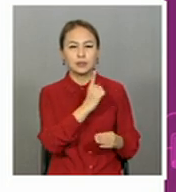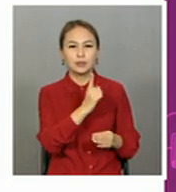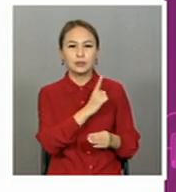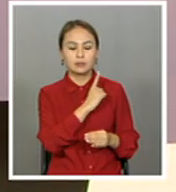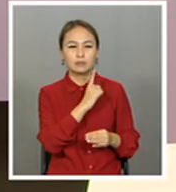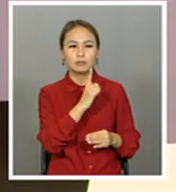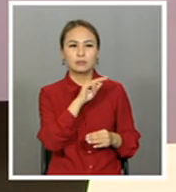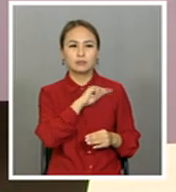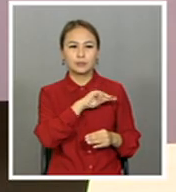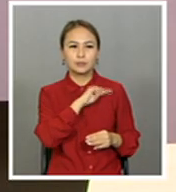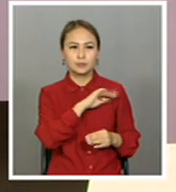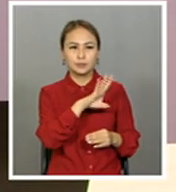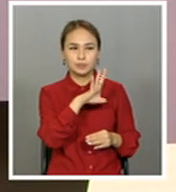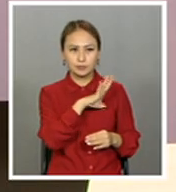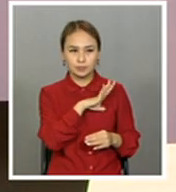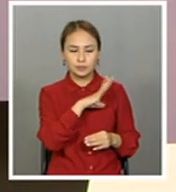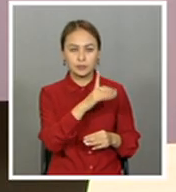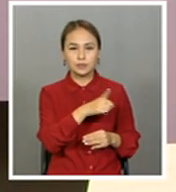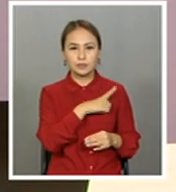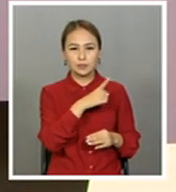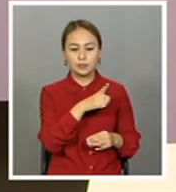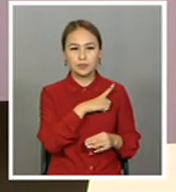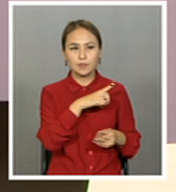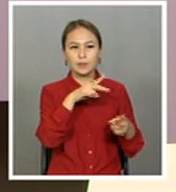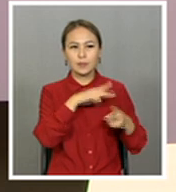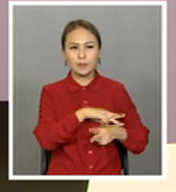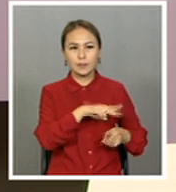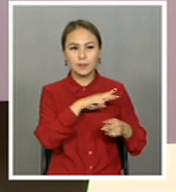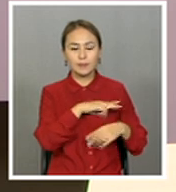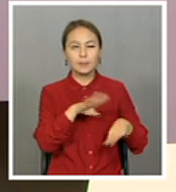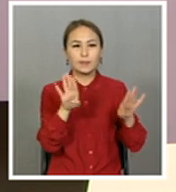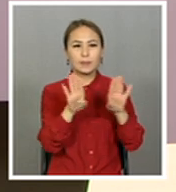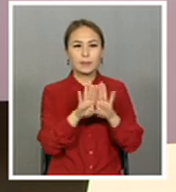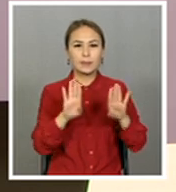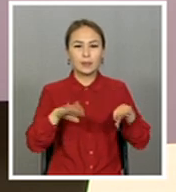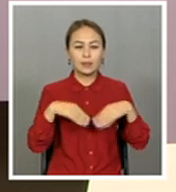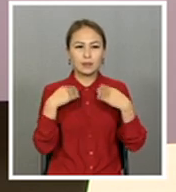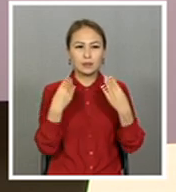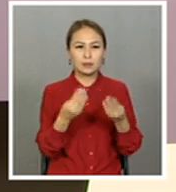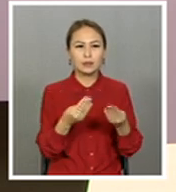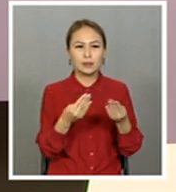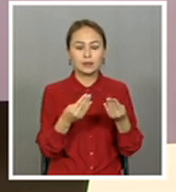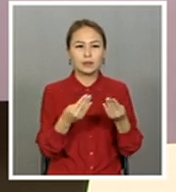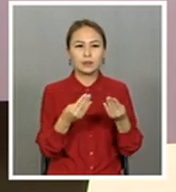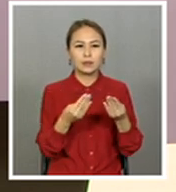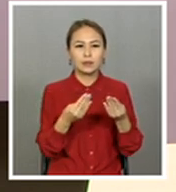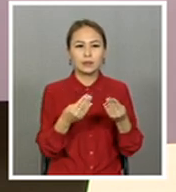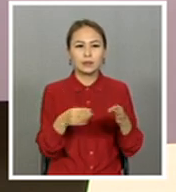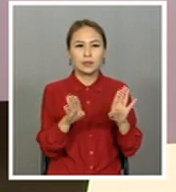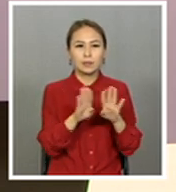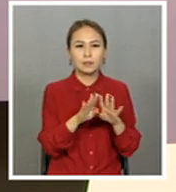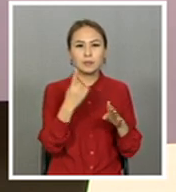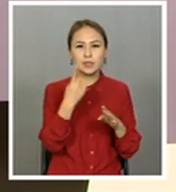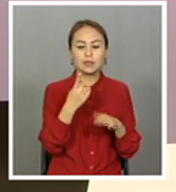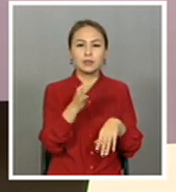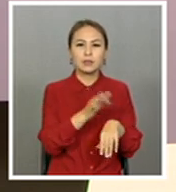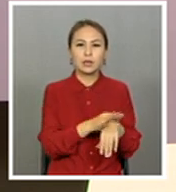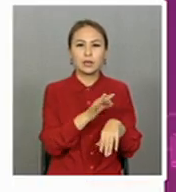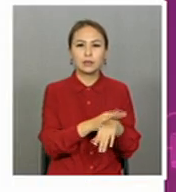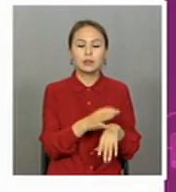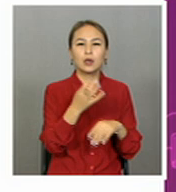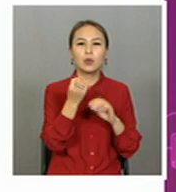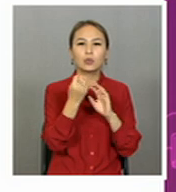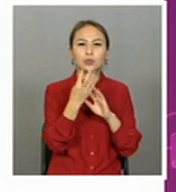істеген. Шебердің еңбек өнімділігі белгілі, яғни шебер 1 сағатта 14 бөлшек